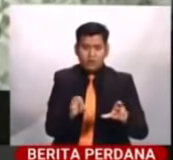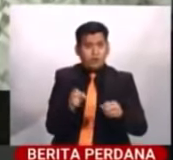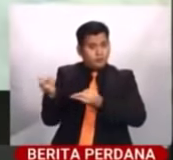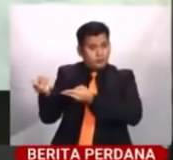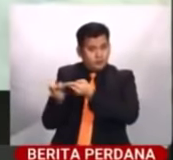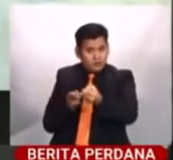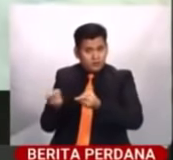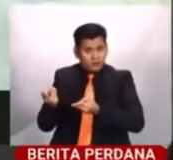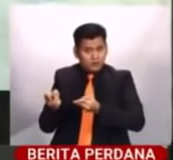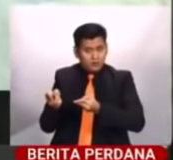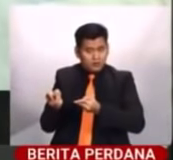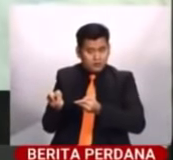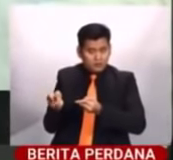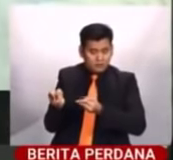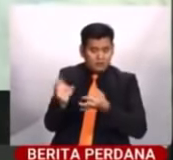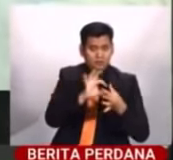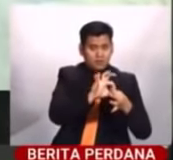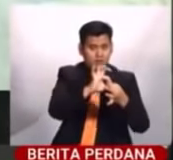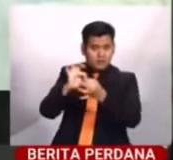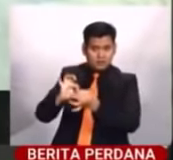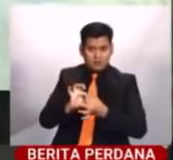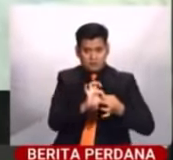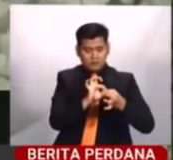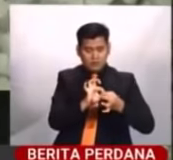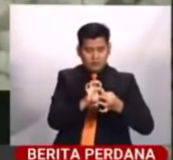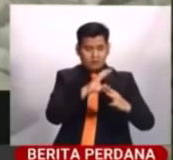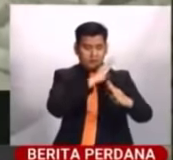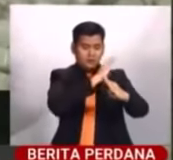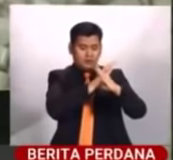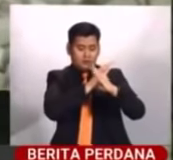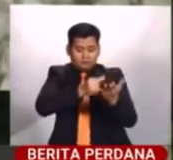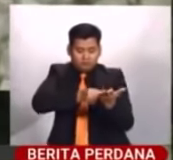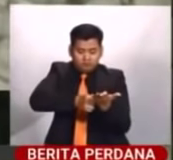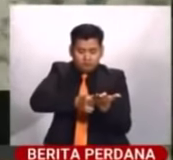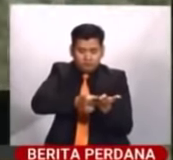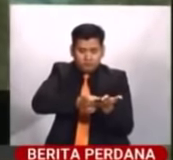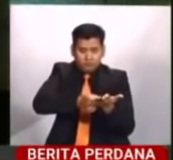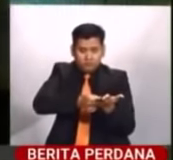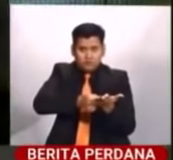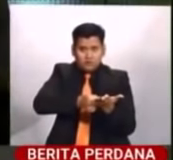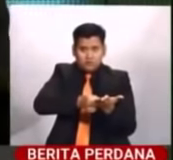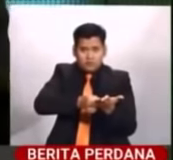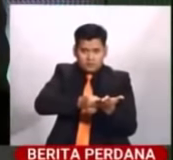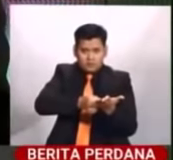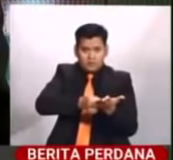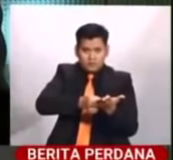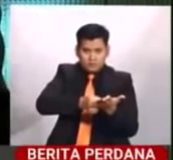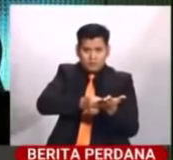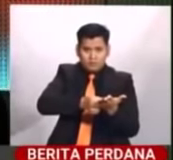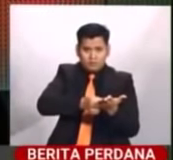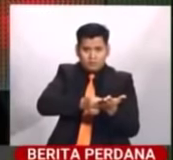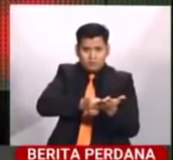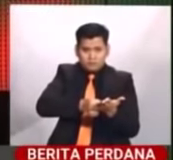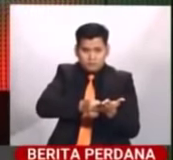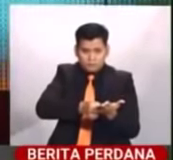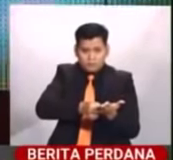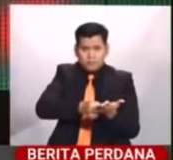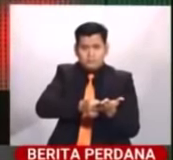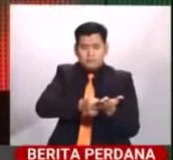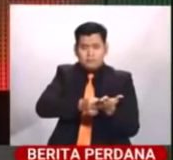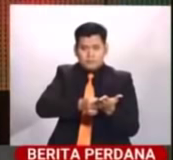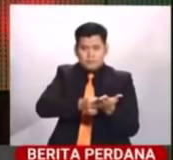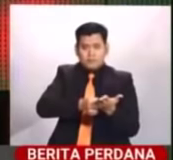inisiatif bersepadu menangani penyalahgunaan dadah, substance dan